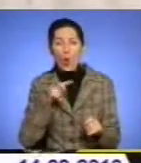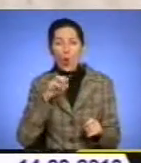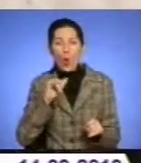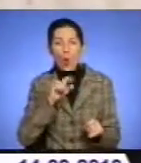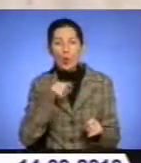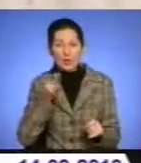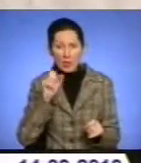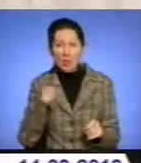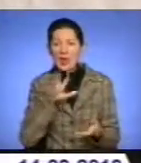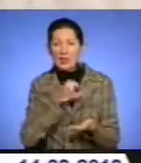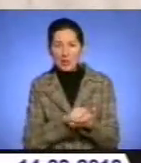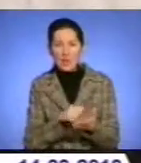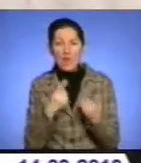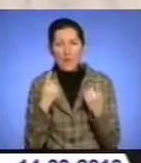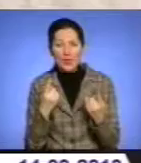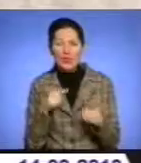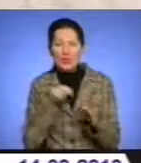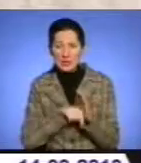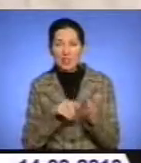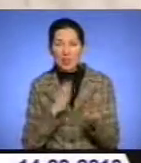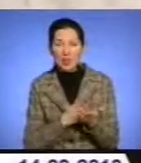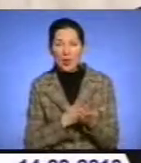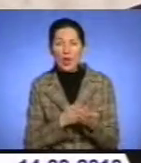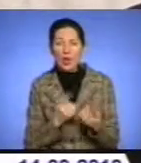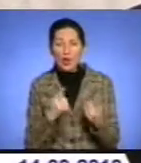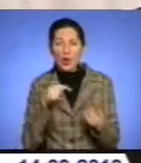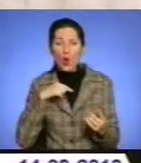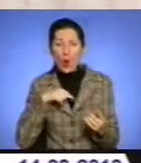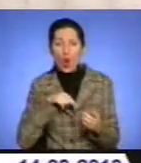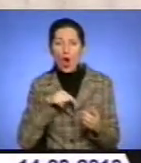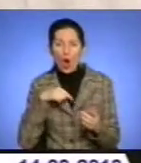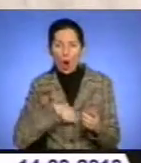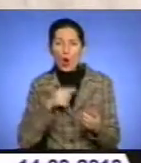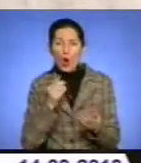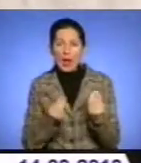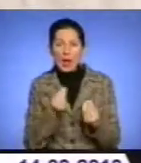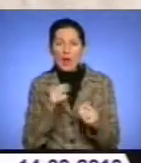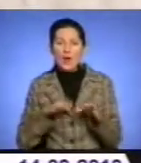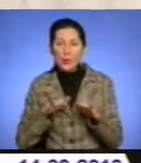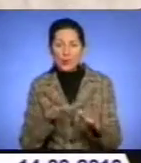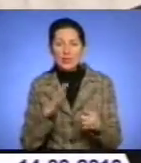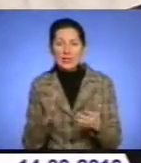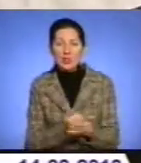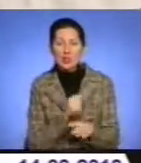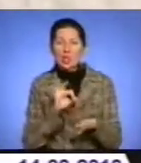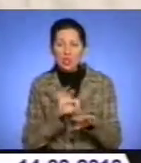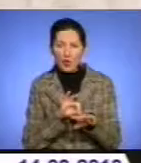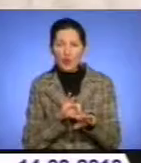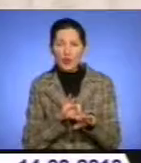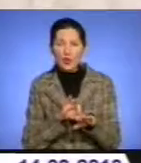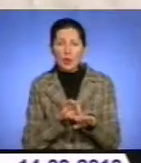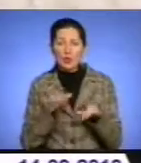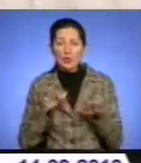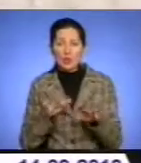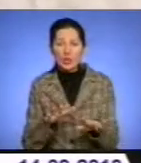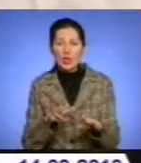займає дуже велике значення, має дуже велику роль грає в процесі знаходження захворювання, в